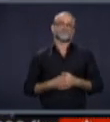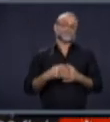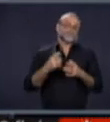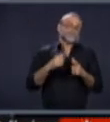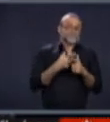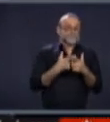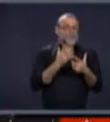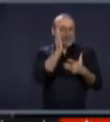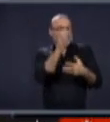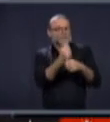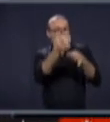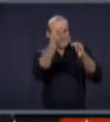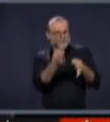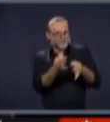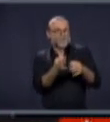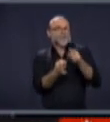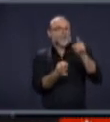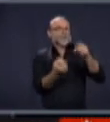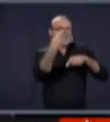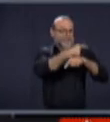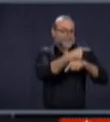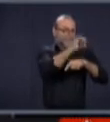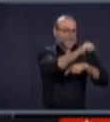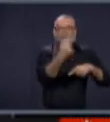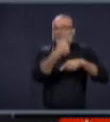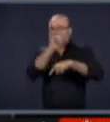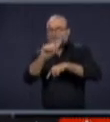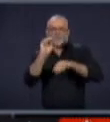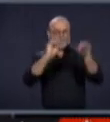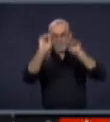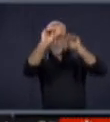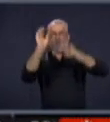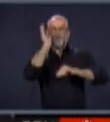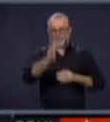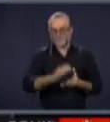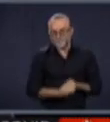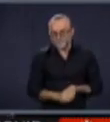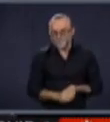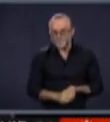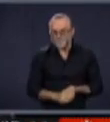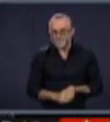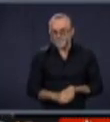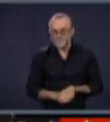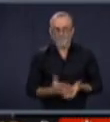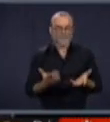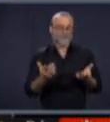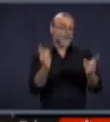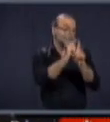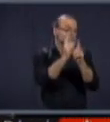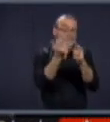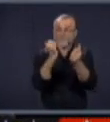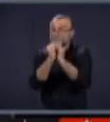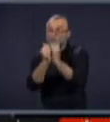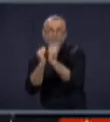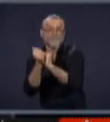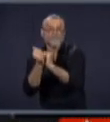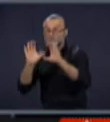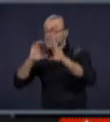Et nous allons voir à quel moment nous pourrons commencer à fixer certaines dates et nous verrons ce qui arrivera